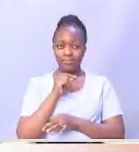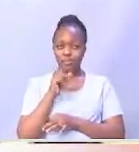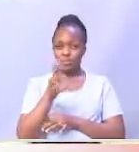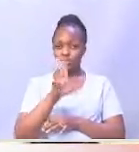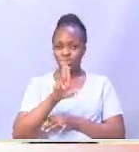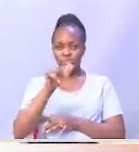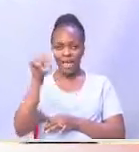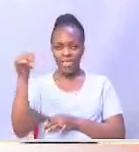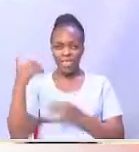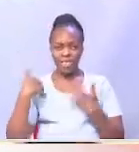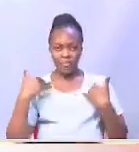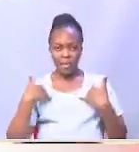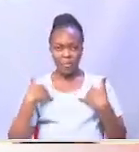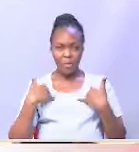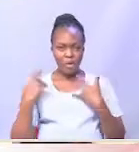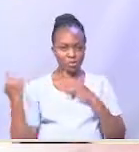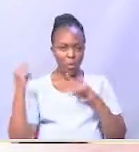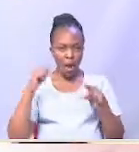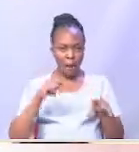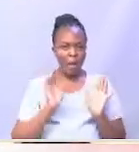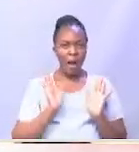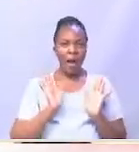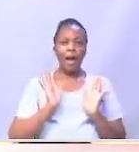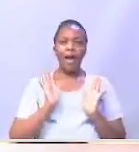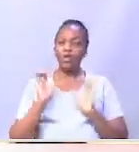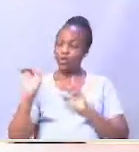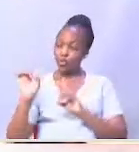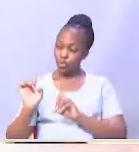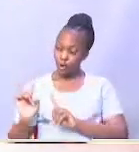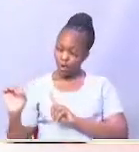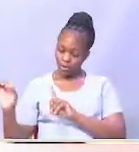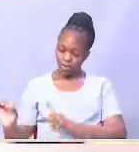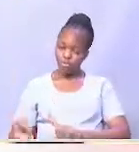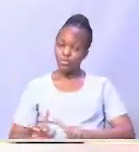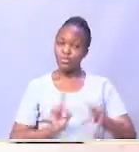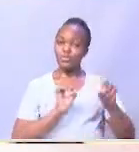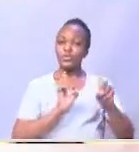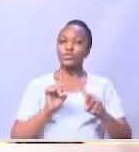wa wenyewe. Wewe kuja mwenyewe, uone